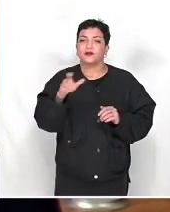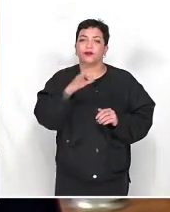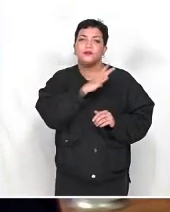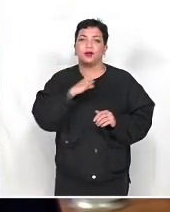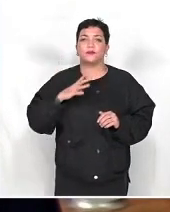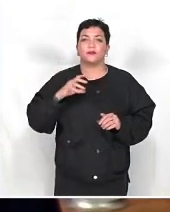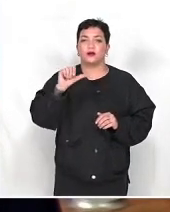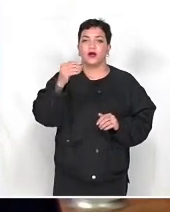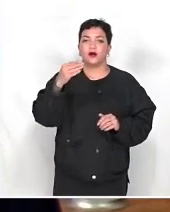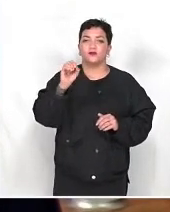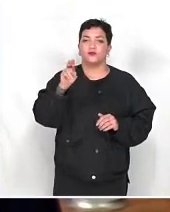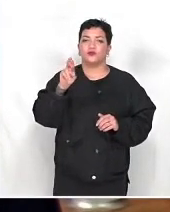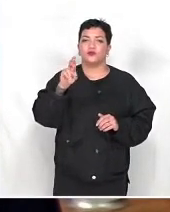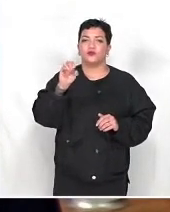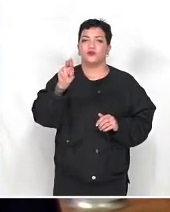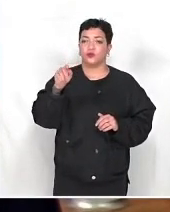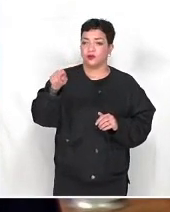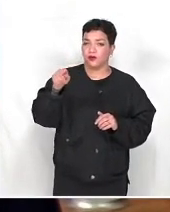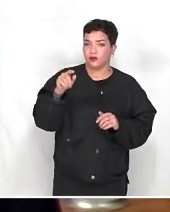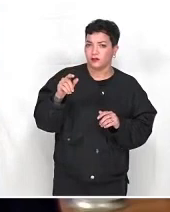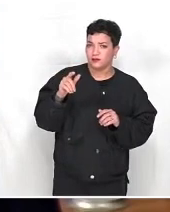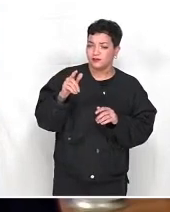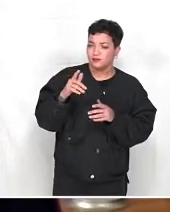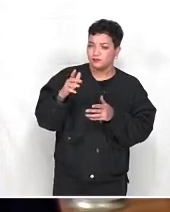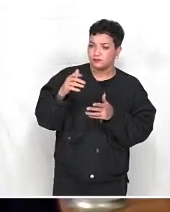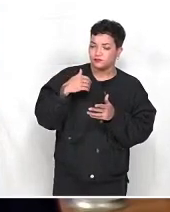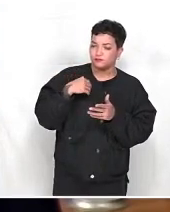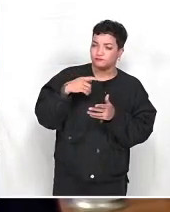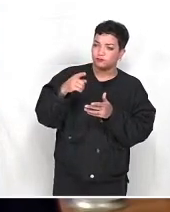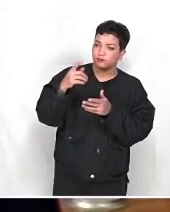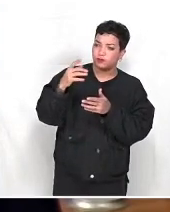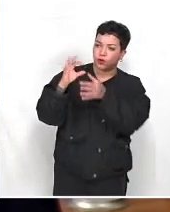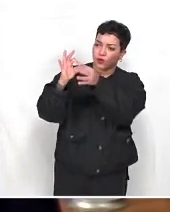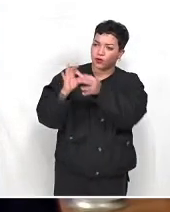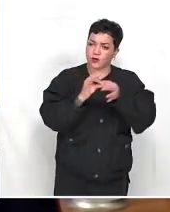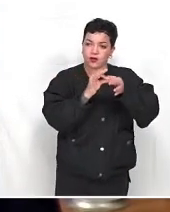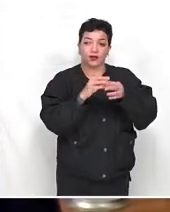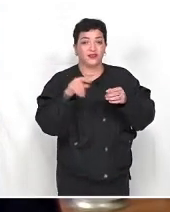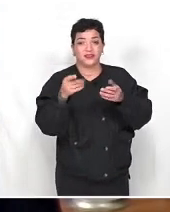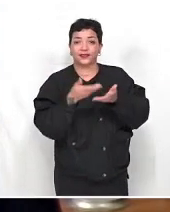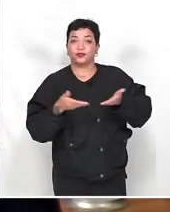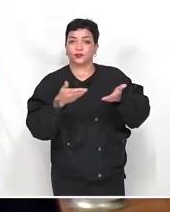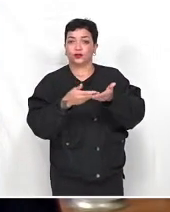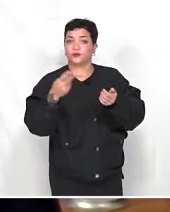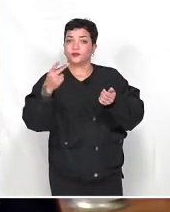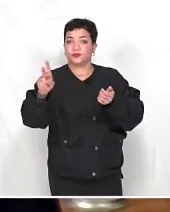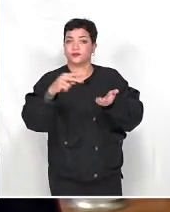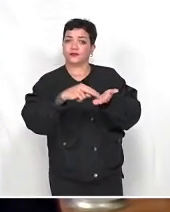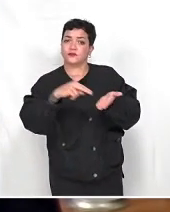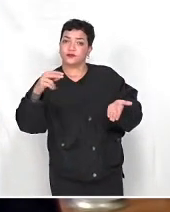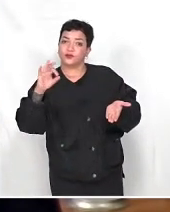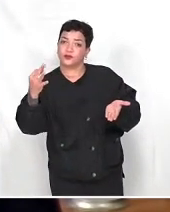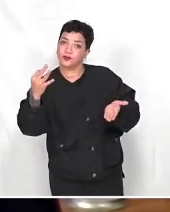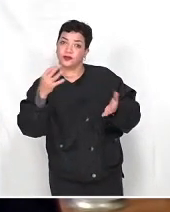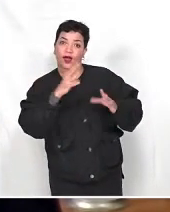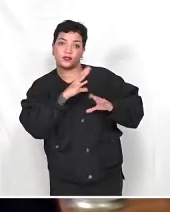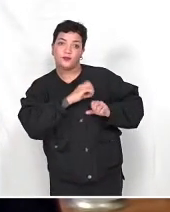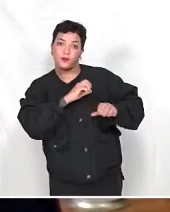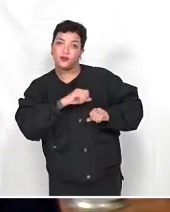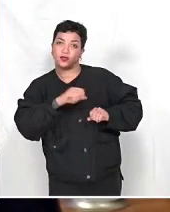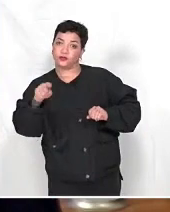Amouroux, elle a fait un état des lieux extrêmement, je dirais, clair, précis de cette expérimentation. Et